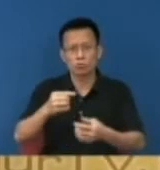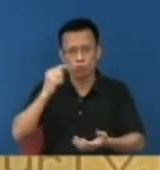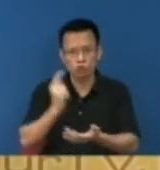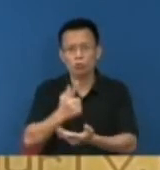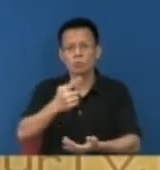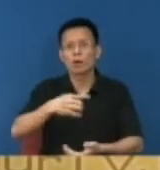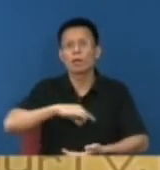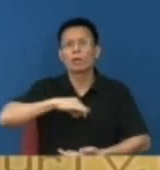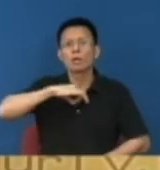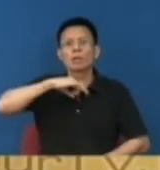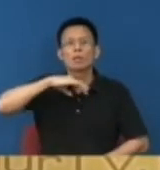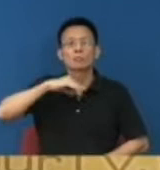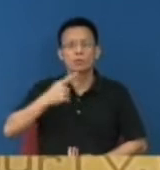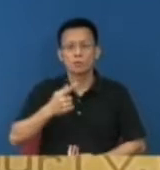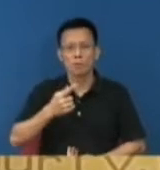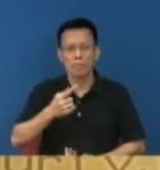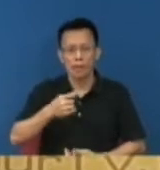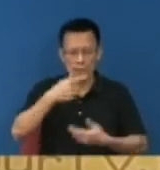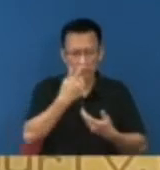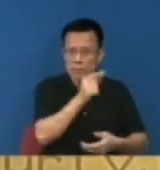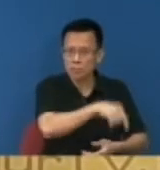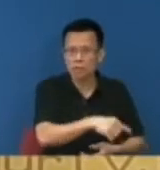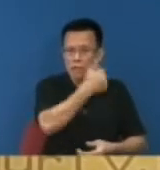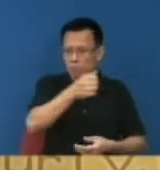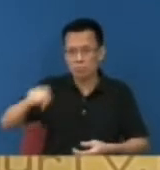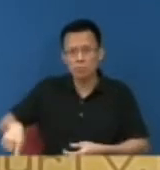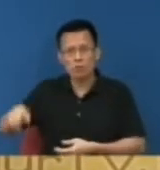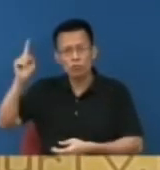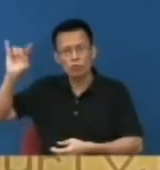此一時彼一時，冇論述，冇邏輯。